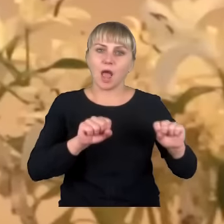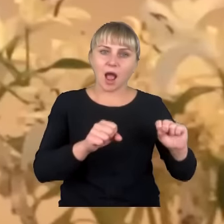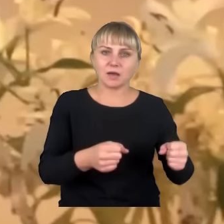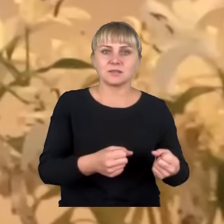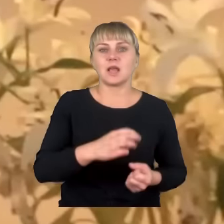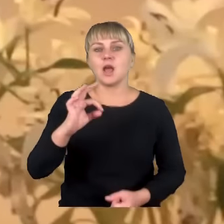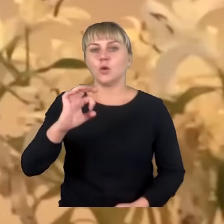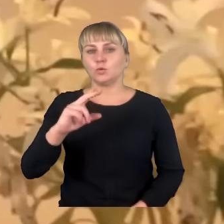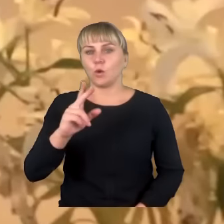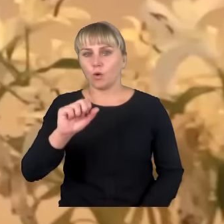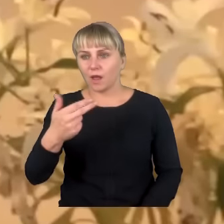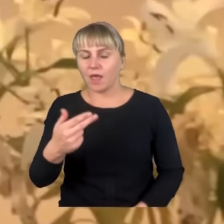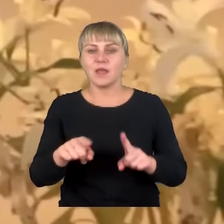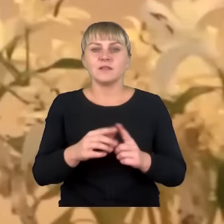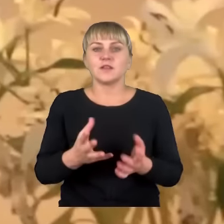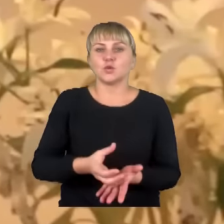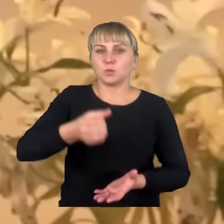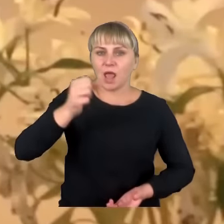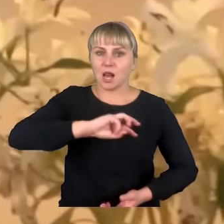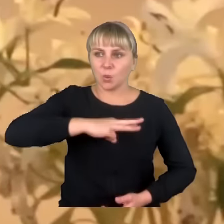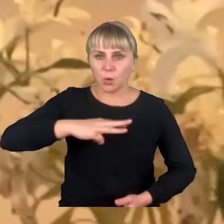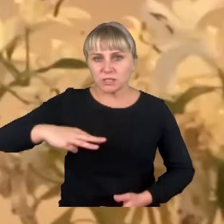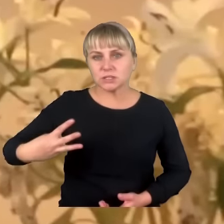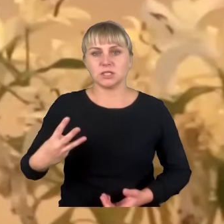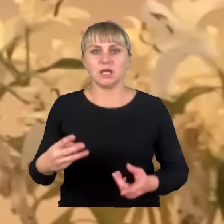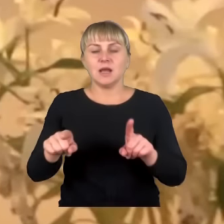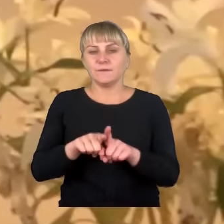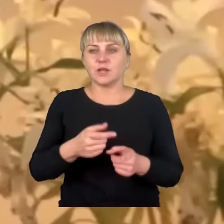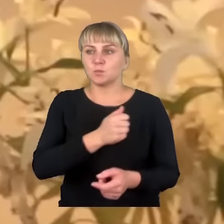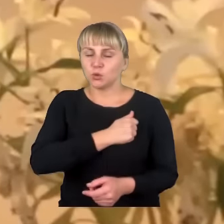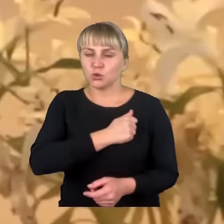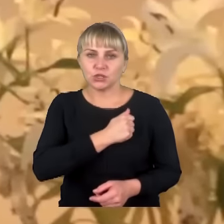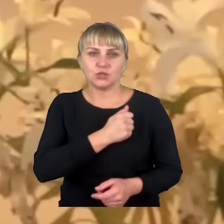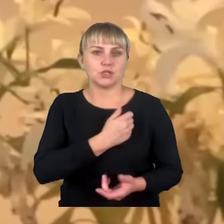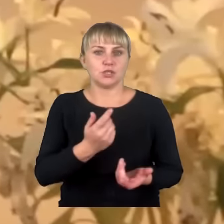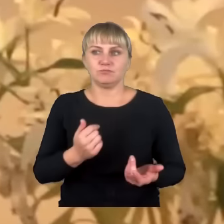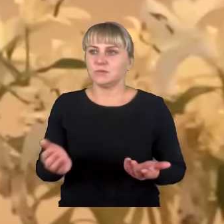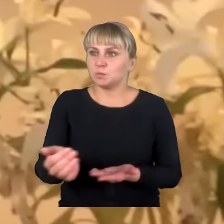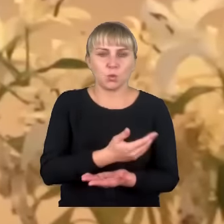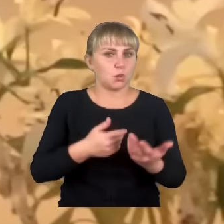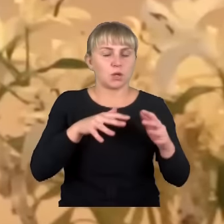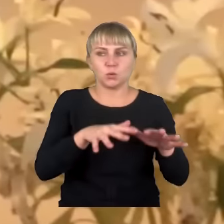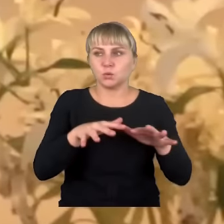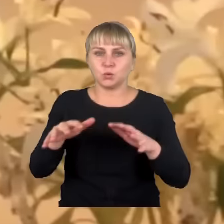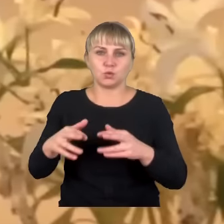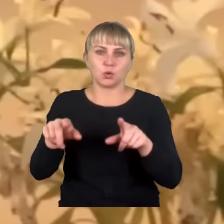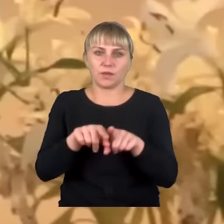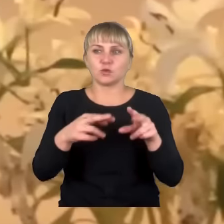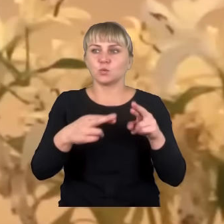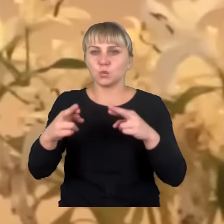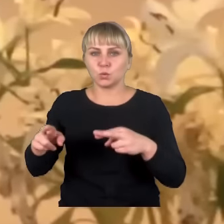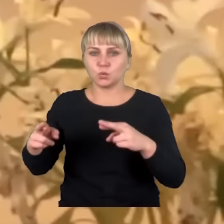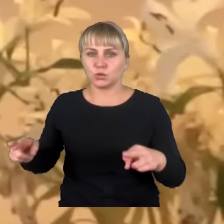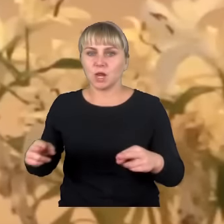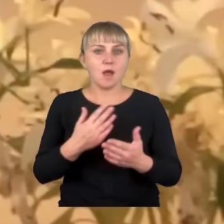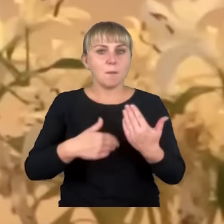na butelki whisky, na różnego rodzaju pożyczki. Tych zbiórek było bardzo wiele i bardzo różne. W sumie ponad